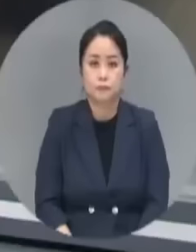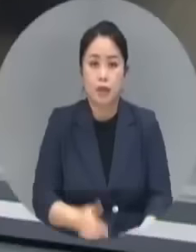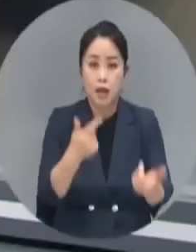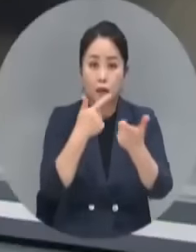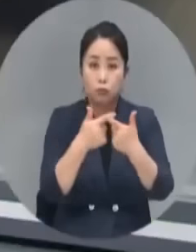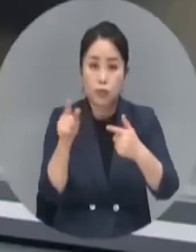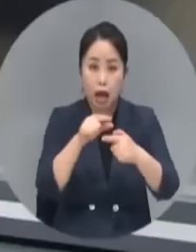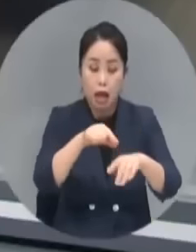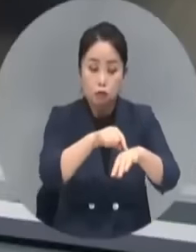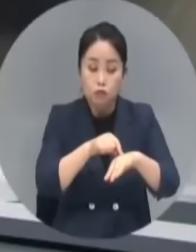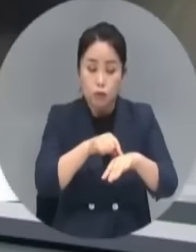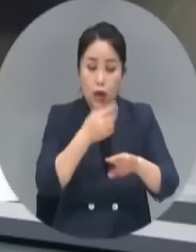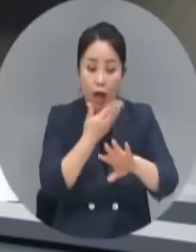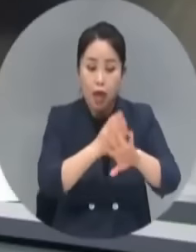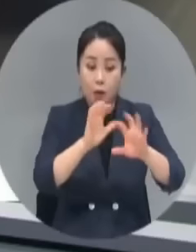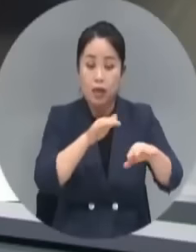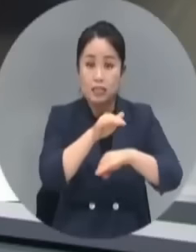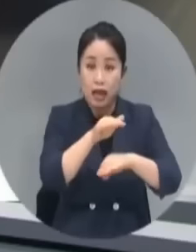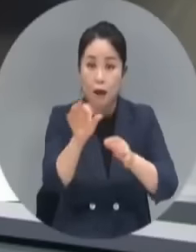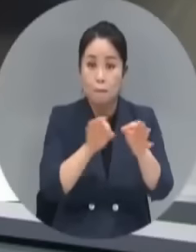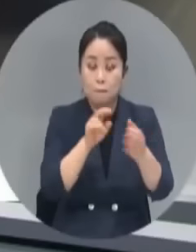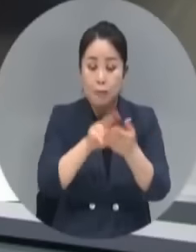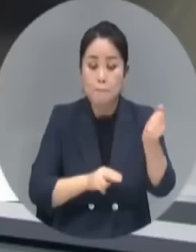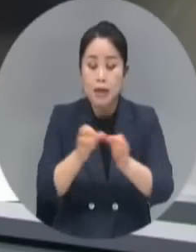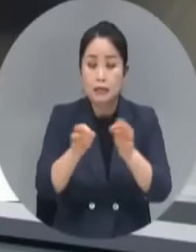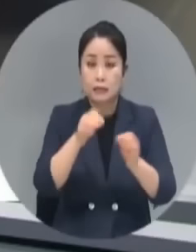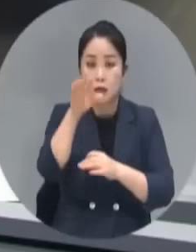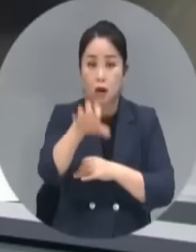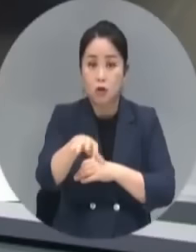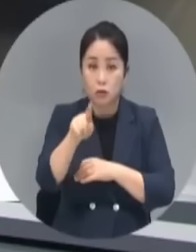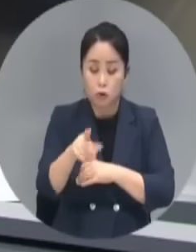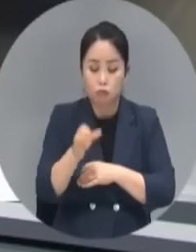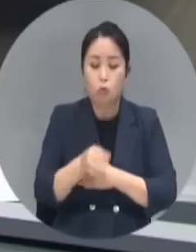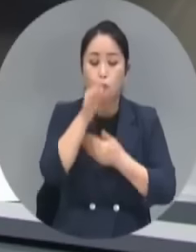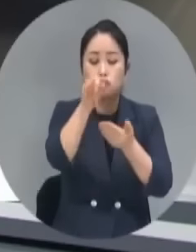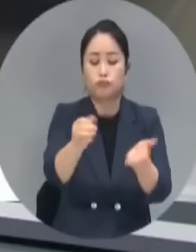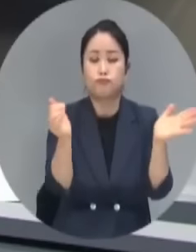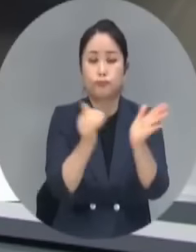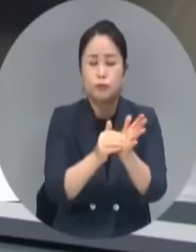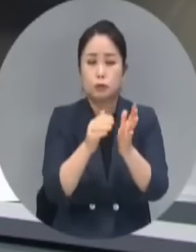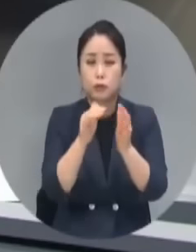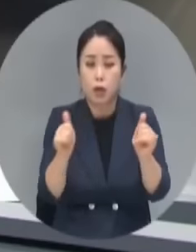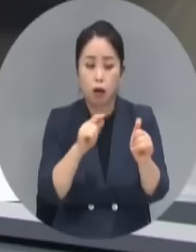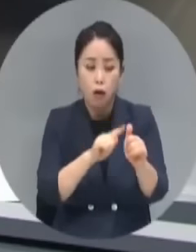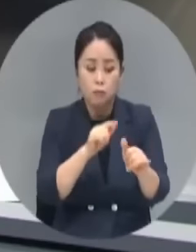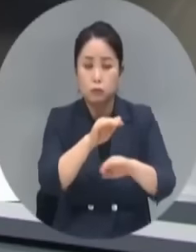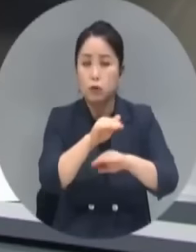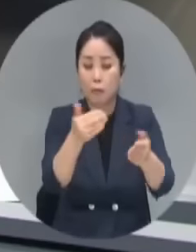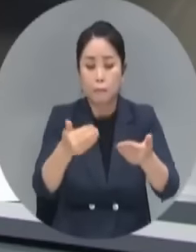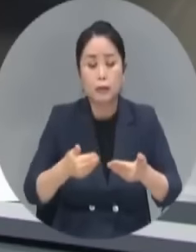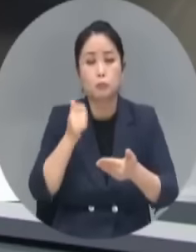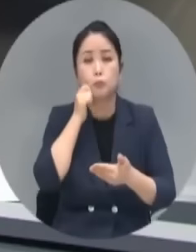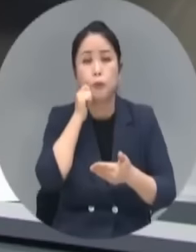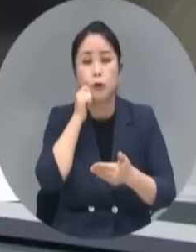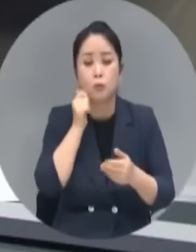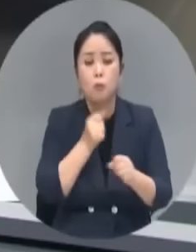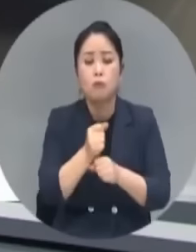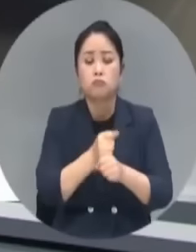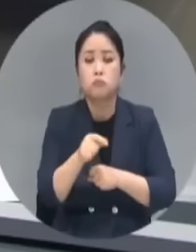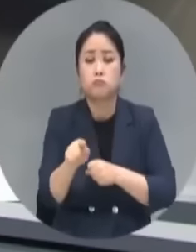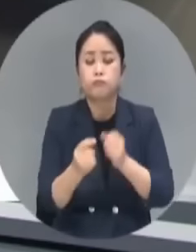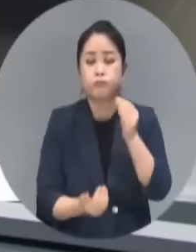부산의 한 수입차 매장에서 구입 비용을 모두 지불한 고객이 차를 받지 못하는 황당한 일이 발생했습니다.